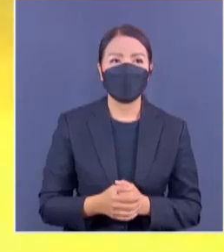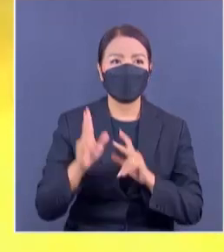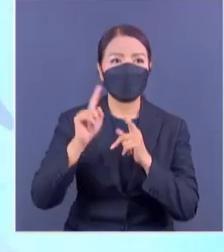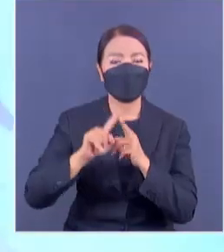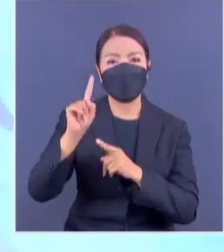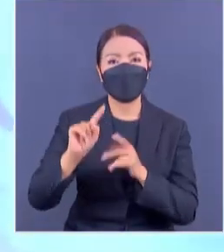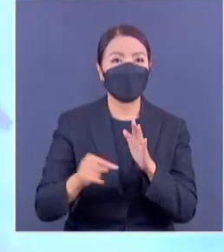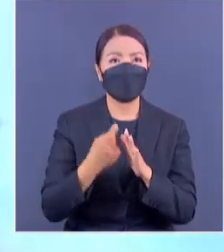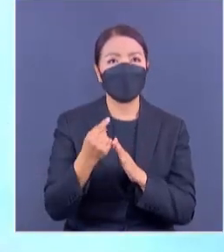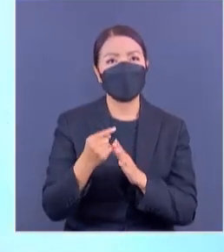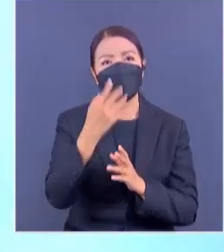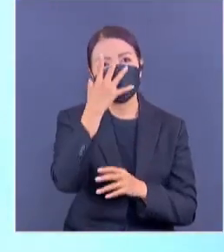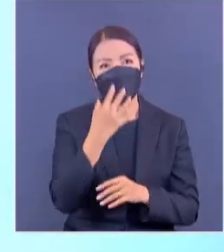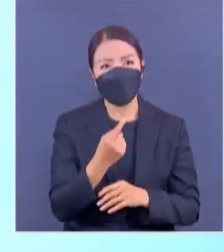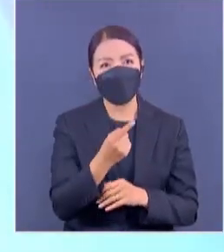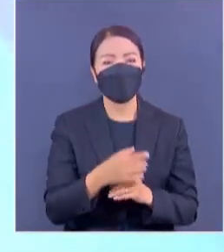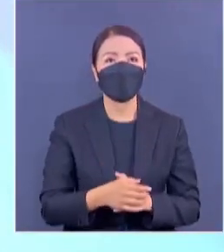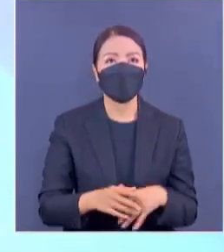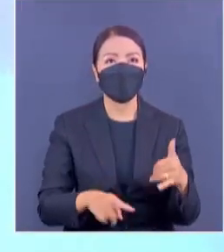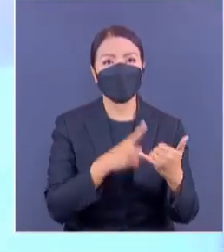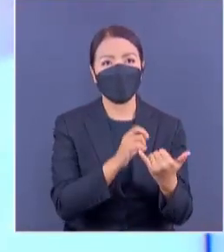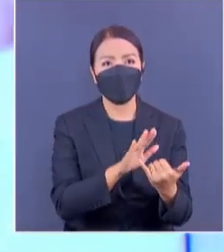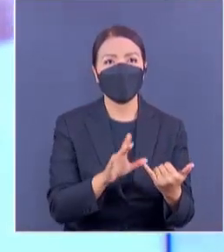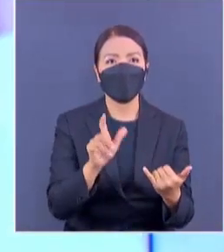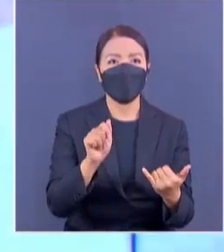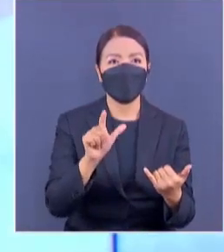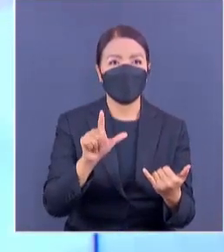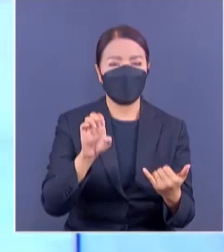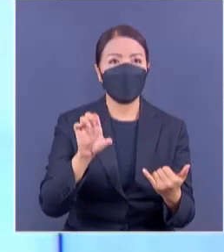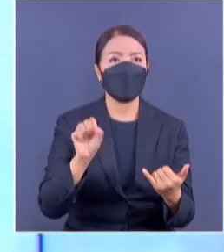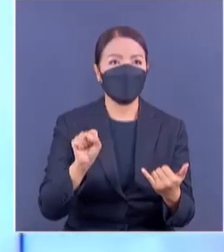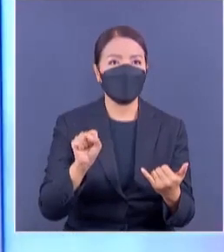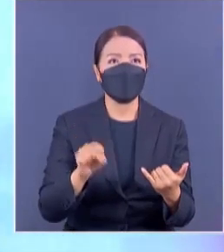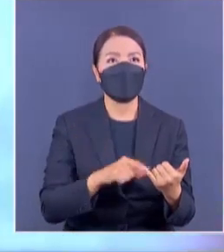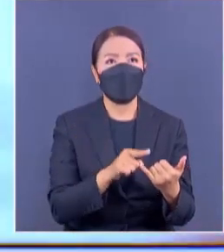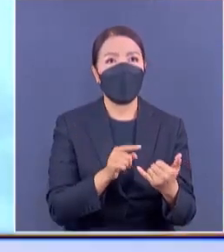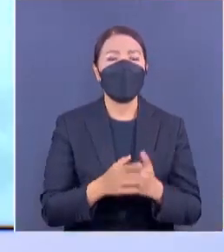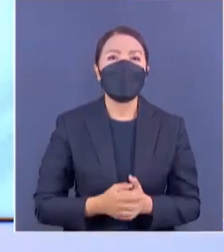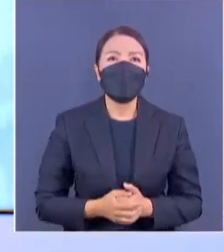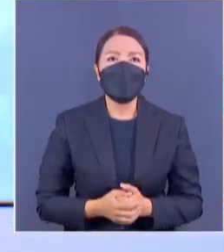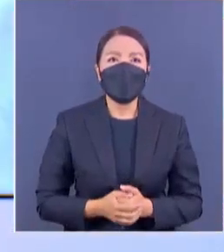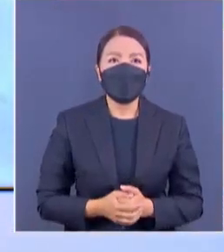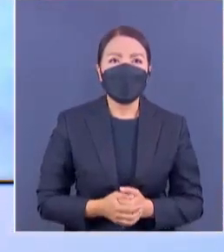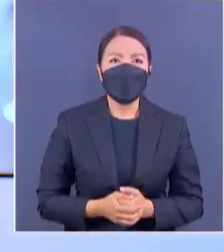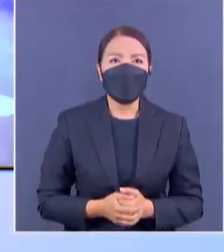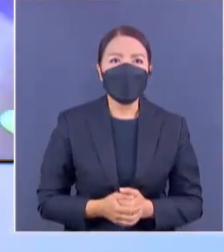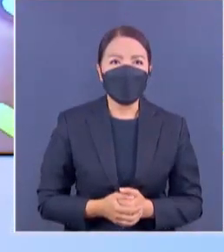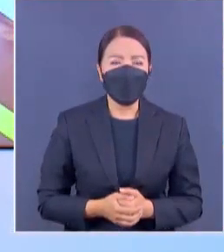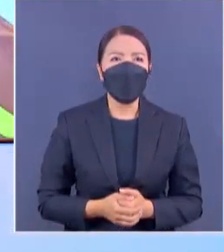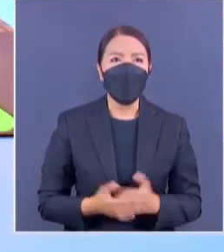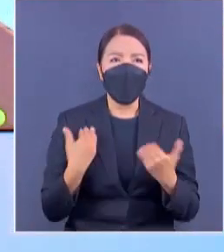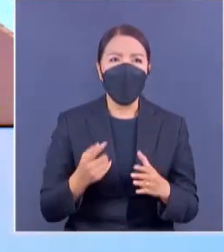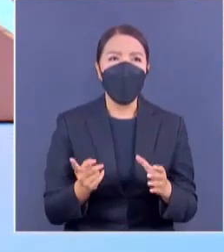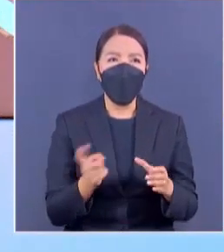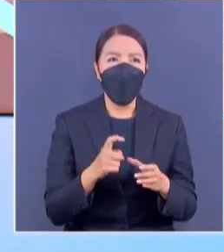ข่าวแรกวันนี้เราเริ่มต้นกันด้วยข่าวเศร้านะคะกับการจากไปของเน็ตไอดอลสาวชื่อดังคุณอริสอริสลานะคะที่มียอดผู้ติดตามกว่าหลักล้